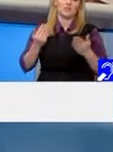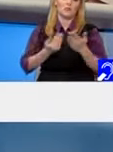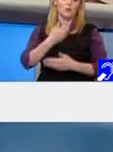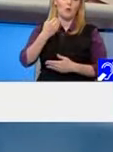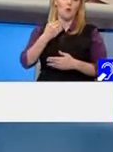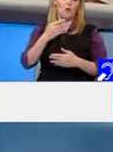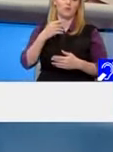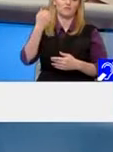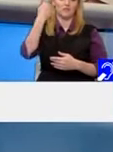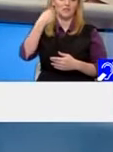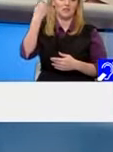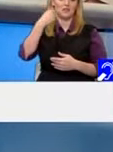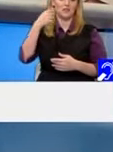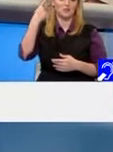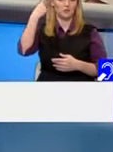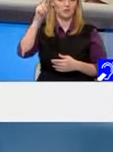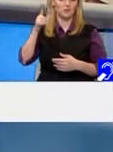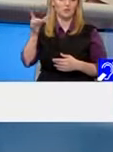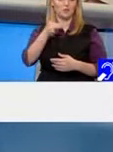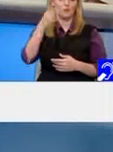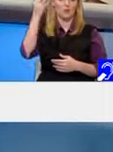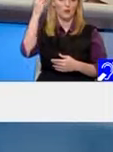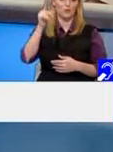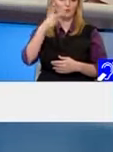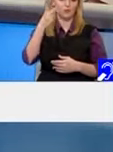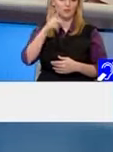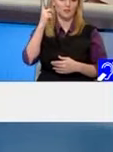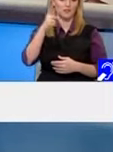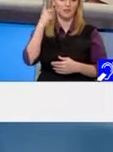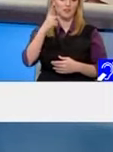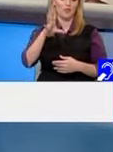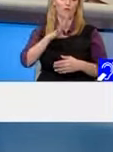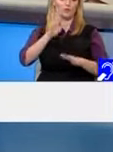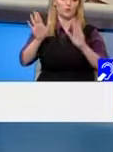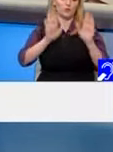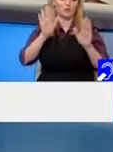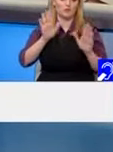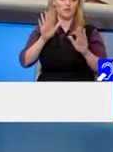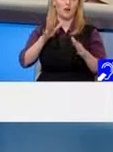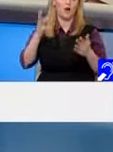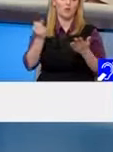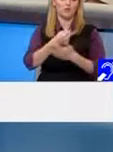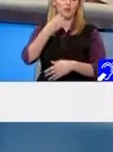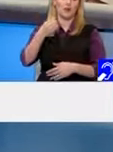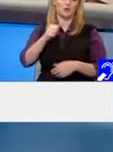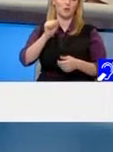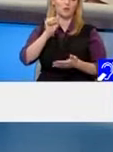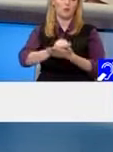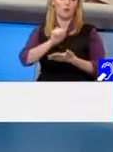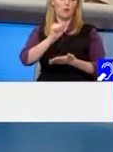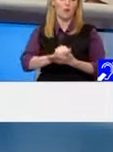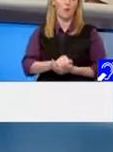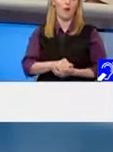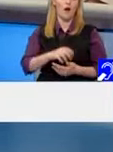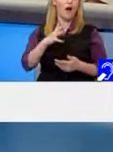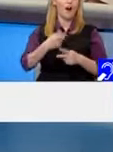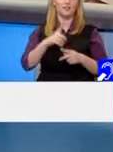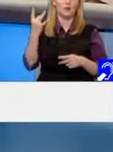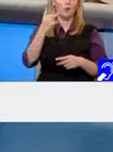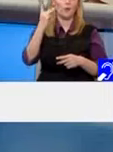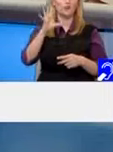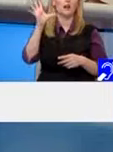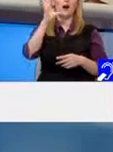crade, doi tineri din Republica Moldova a luat medalia de bronz la o expoziție internațională de inventică. Dar aceasta nu este singura